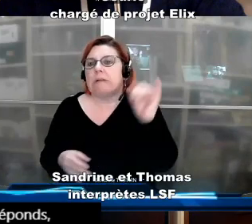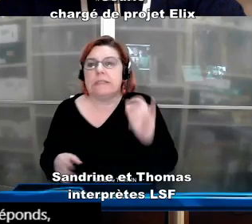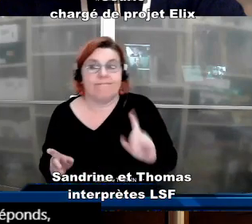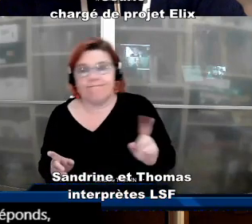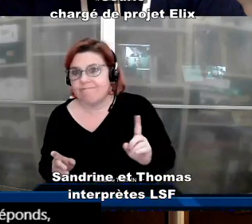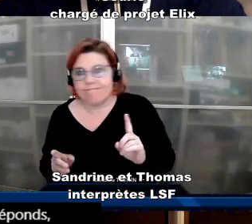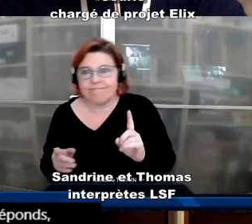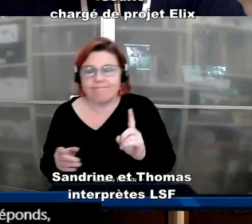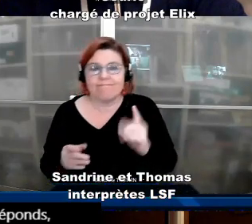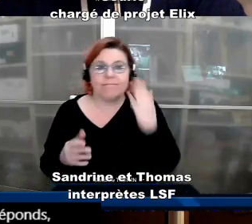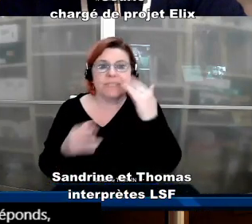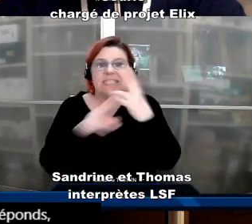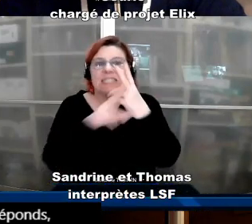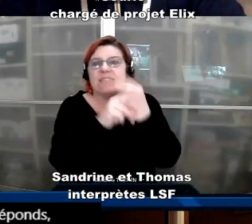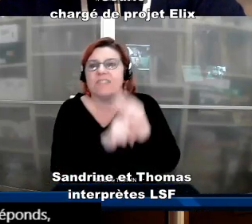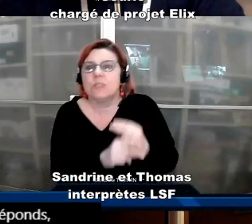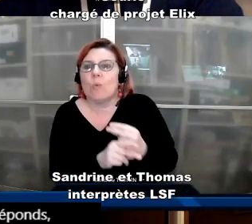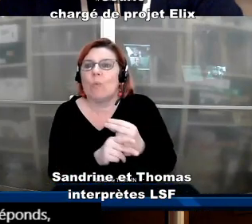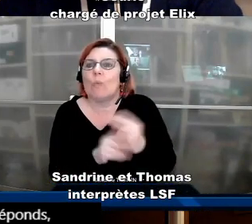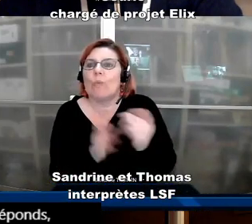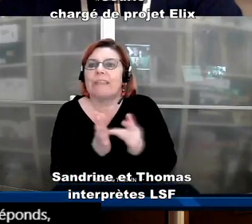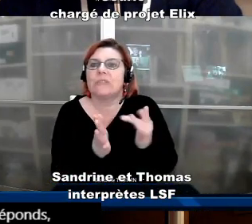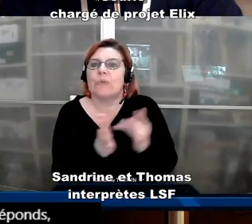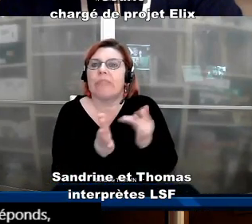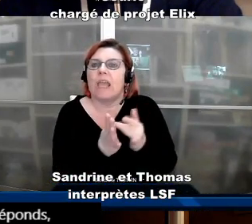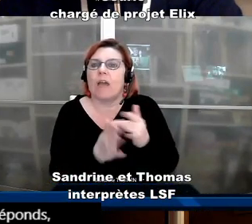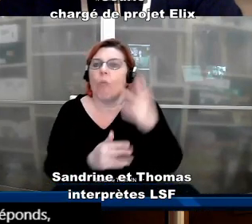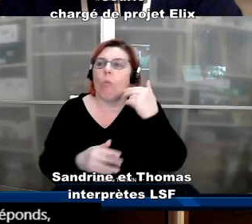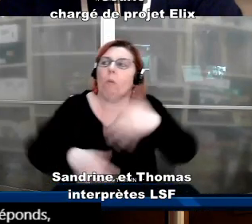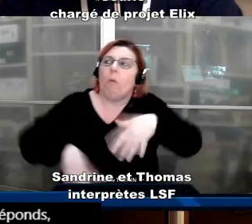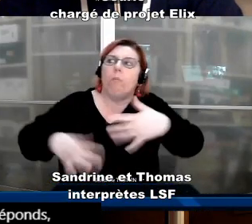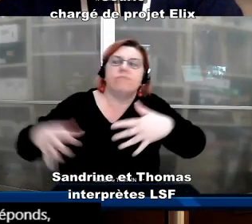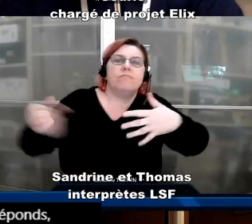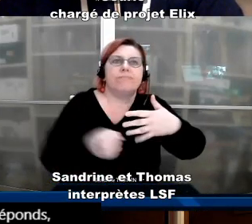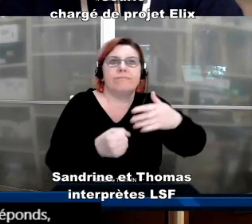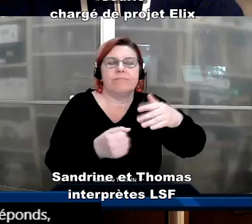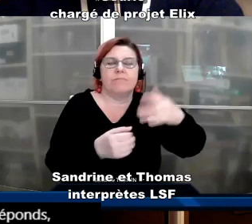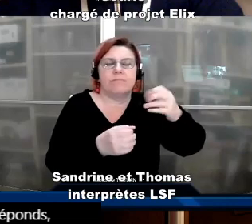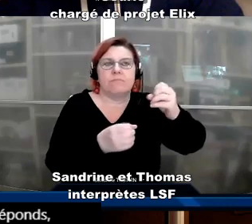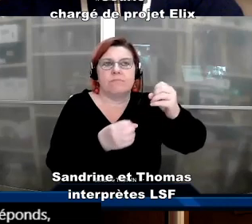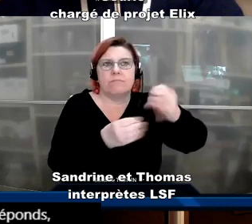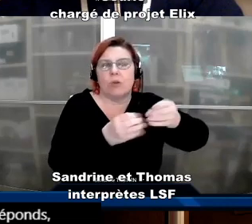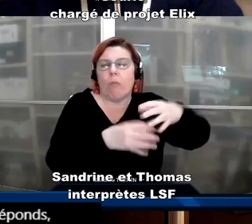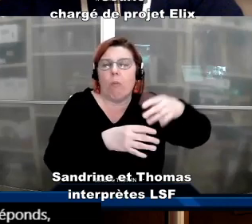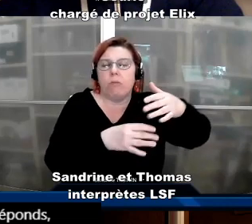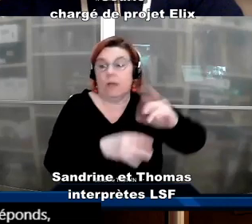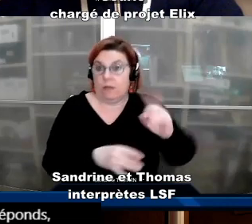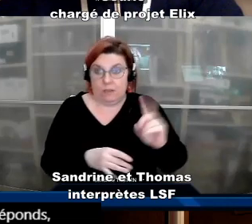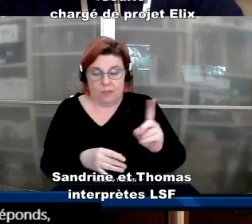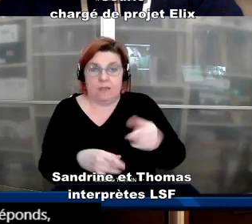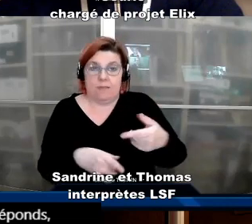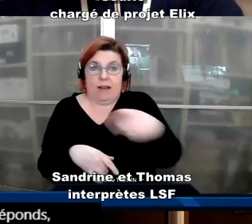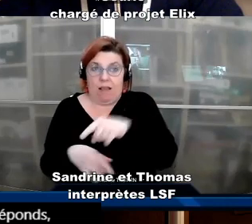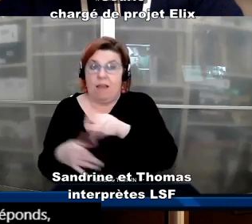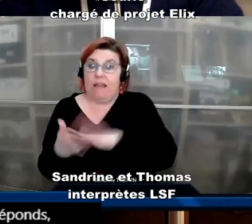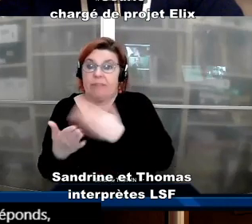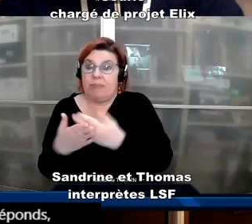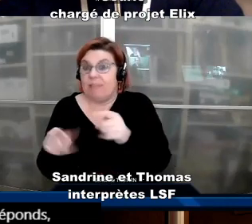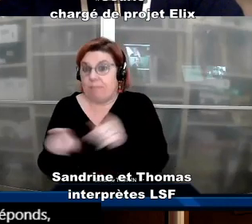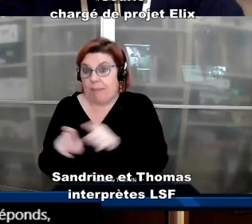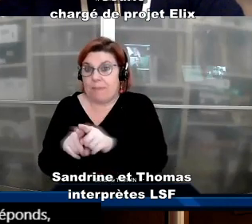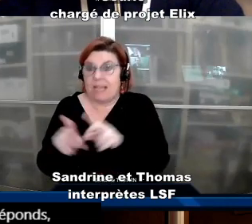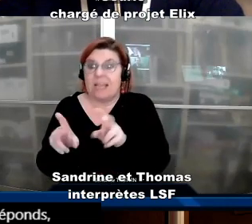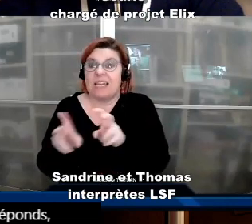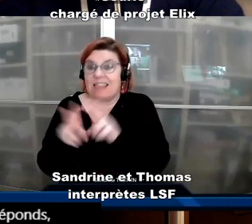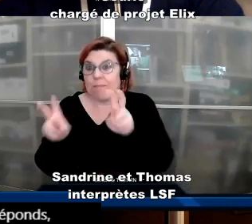pour traduire des définitions de dictionnaire. Voilà, les interprètes ont un diplôme. Enfin, je